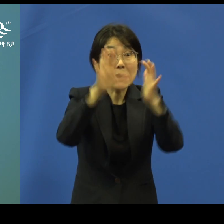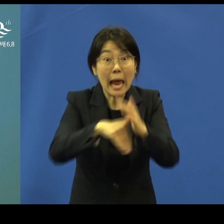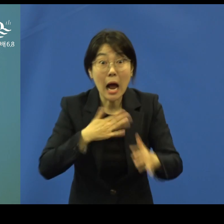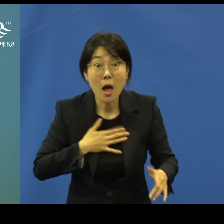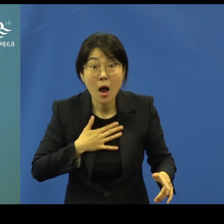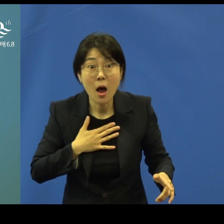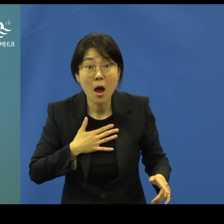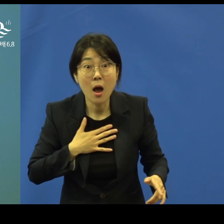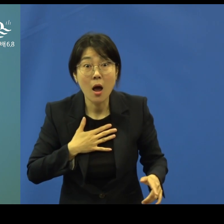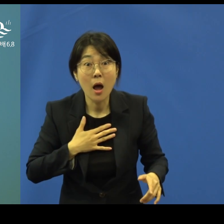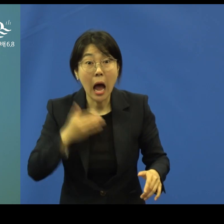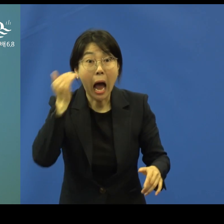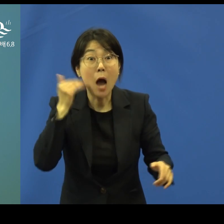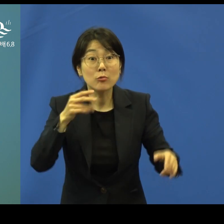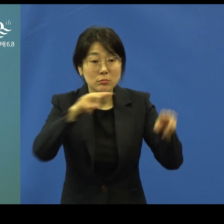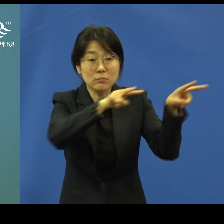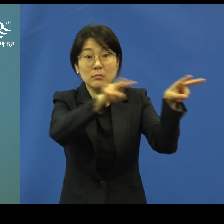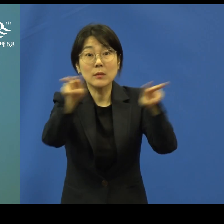네.